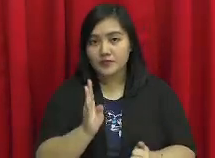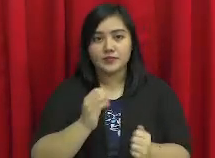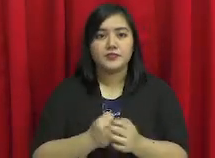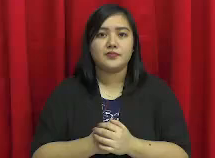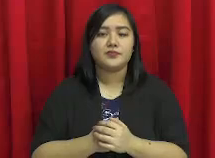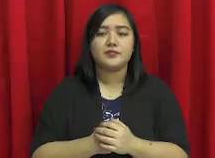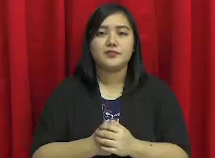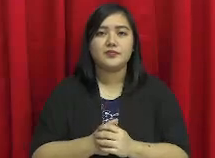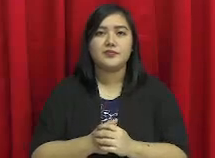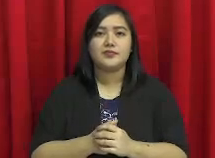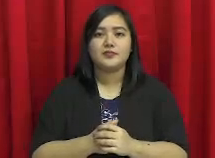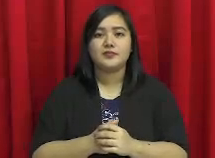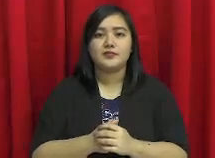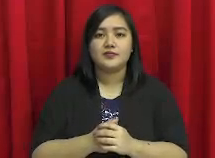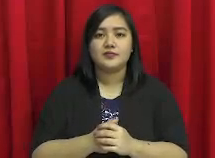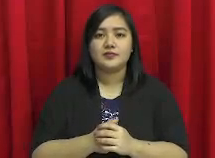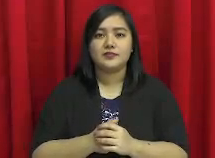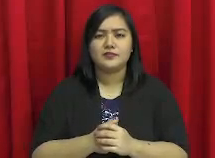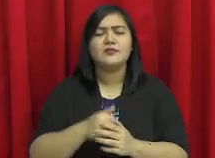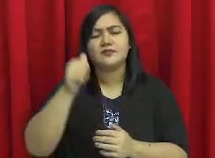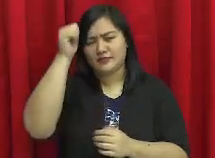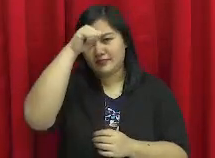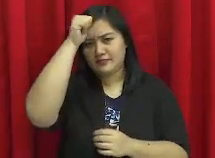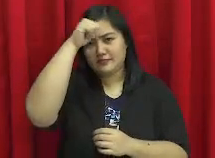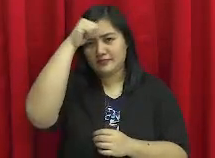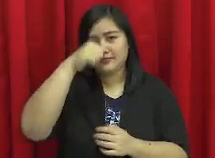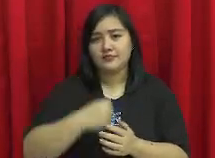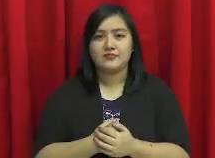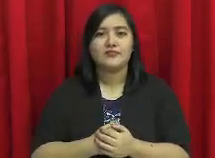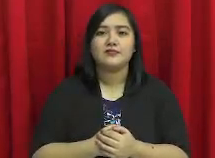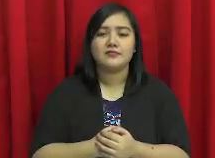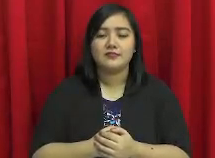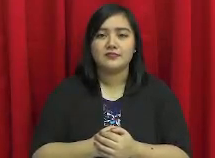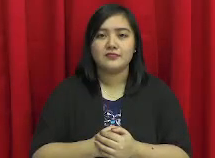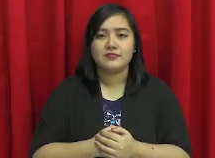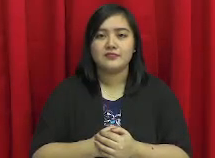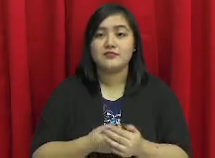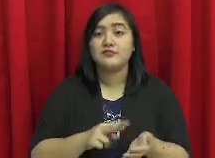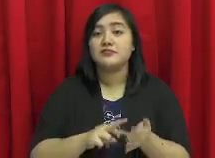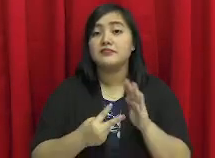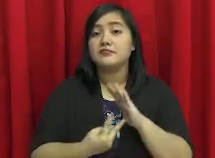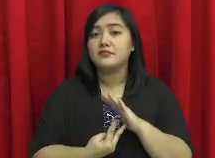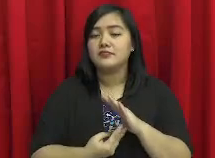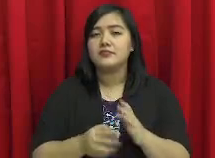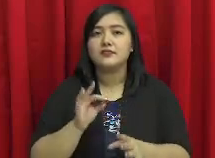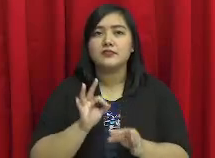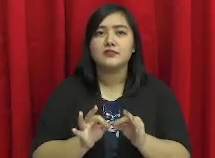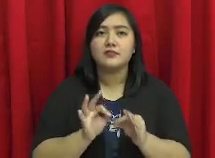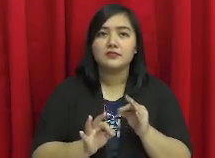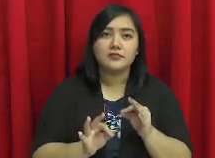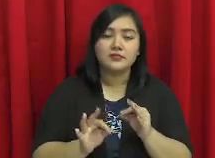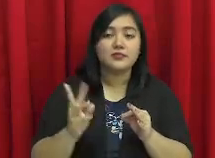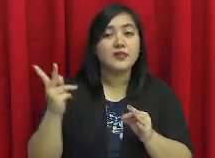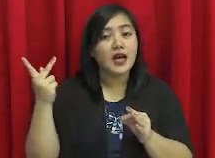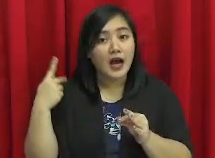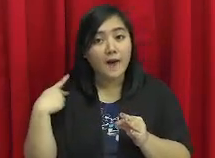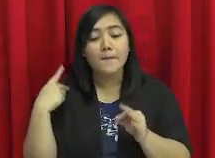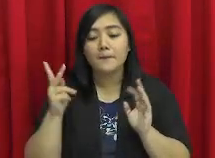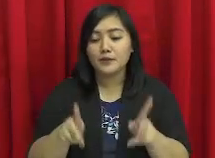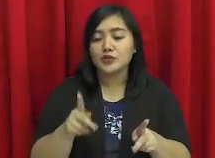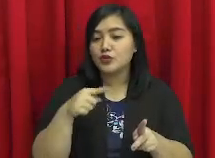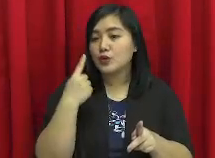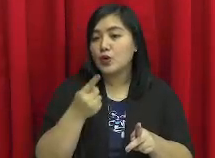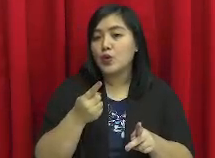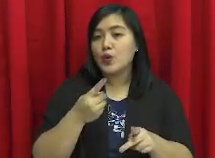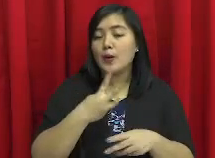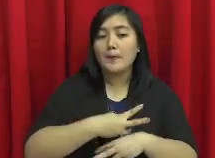Diyos? Si Adan. Yes. You see, therefore, kung meron mang sisita kay Eve, hindi yan